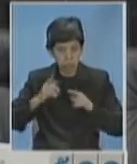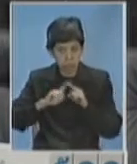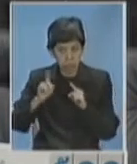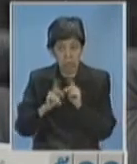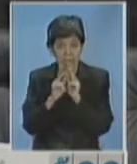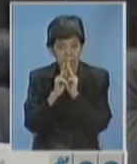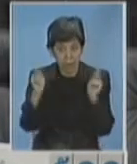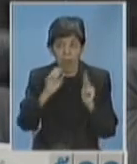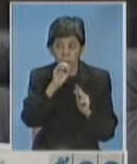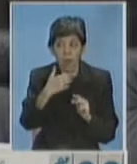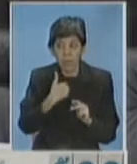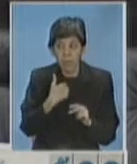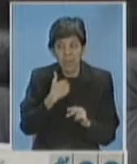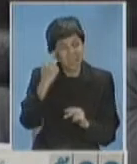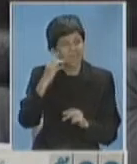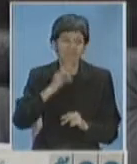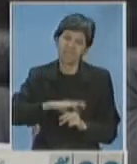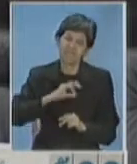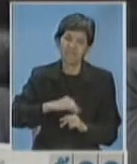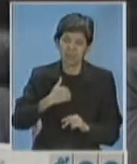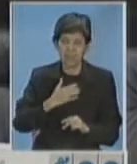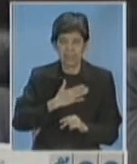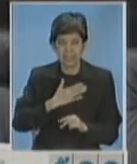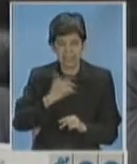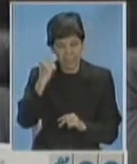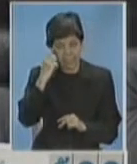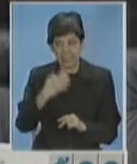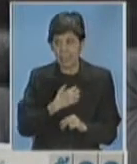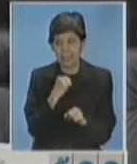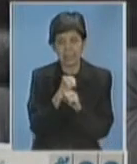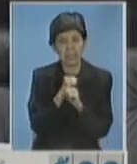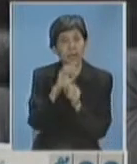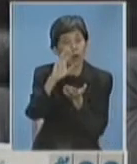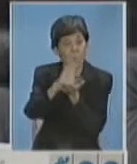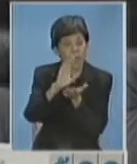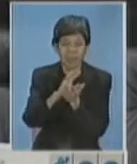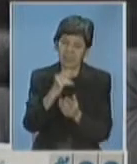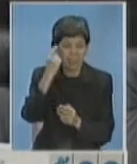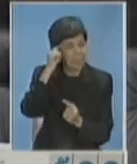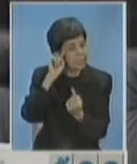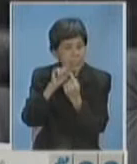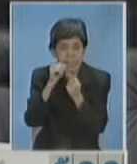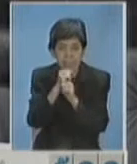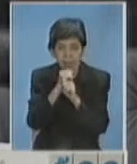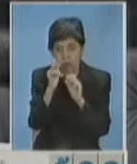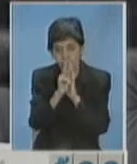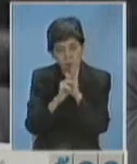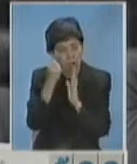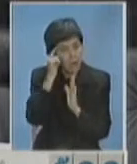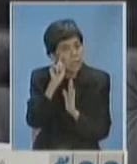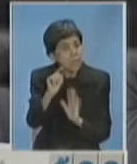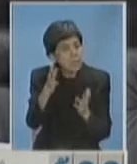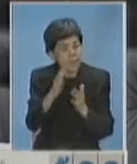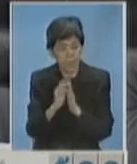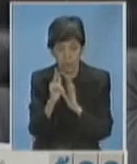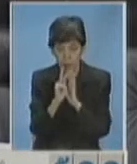ใหญ่ก็ให้ความเห็นชอบแต่ดิฉันไม่เห็นด้วยนะคะดิฉันคิดว่าเป็นการจัดทำงบประมาณที่ไม่คำนึงถึงข้อกฎหมายโดยเฉพ